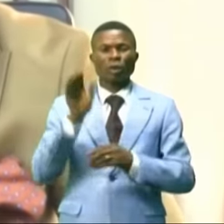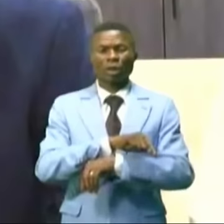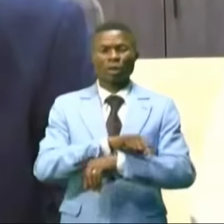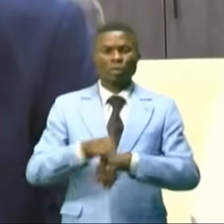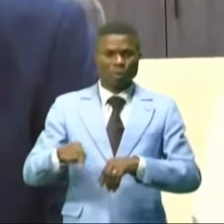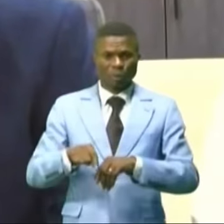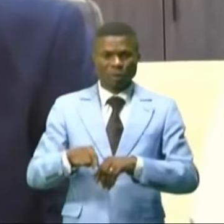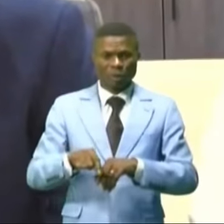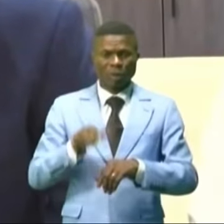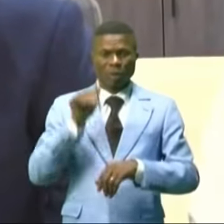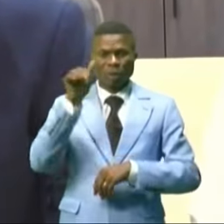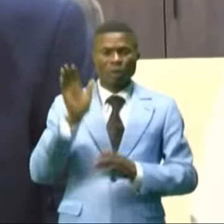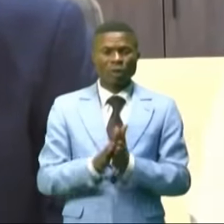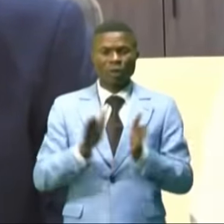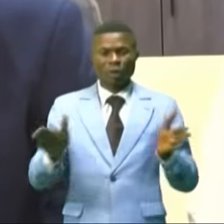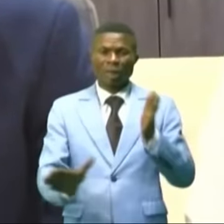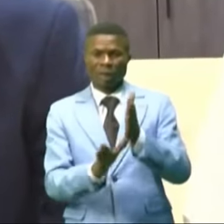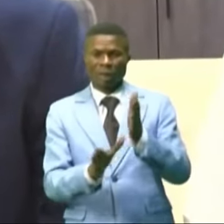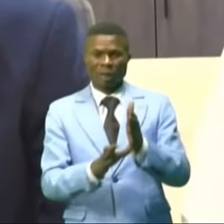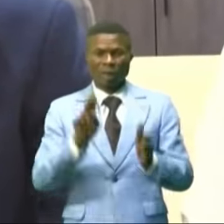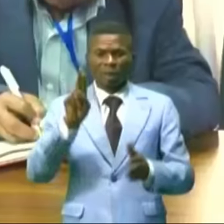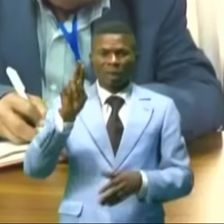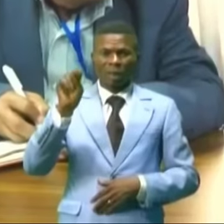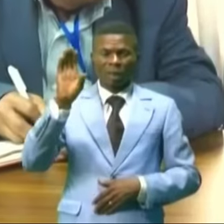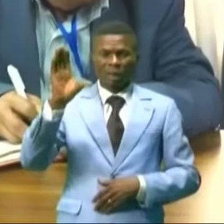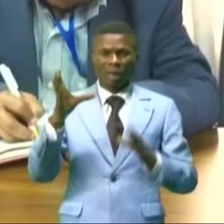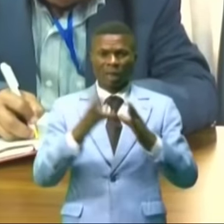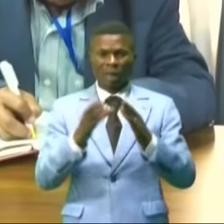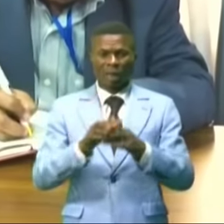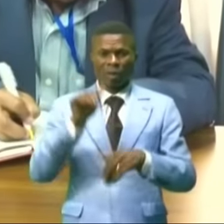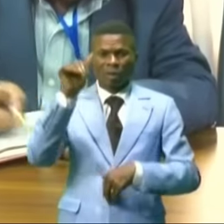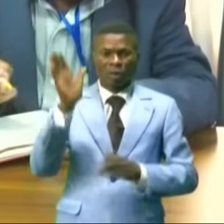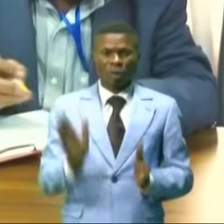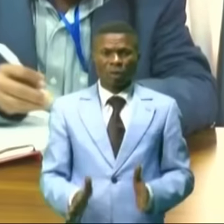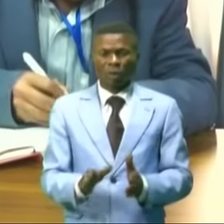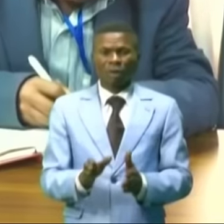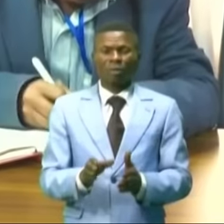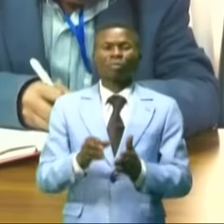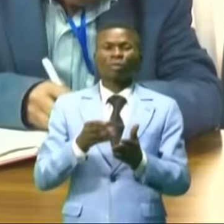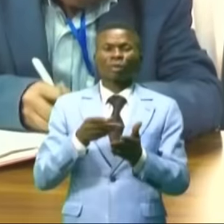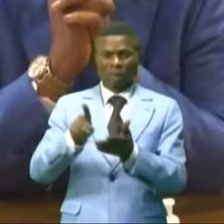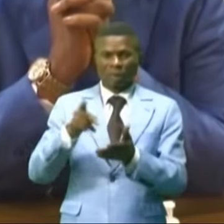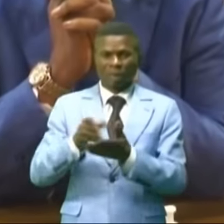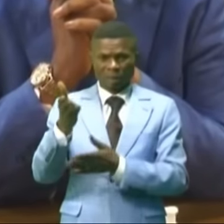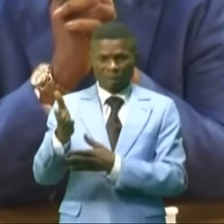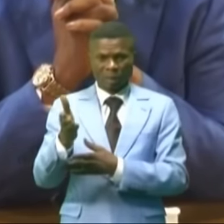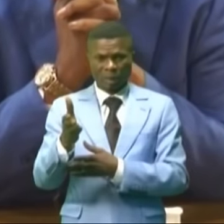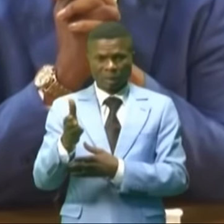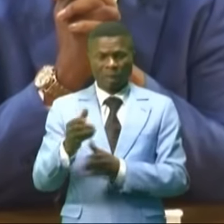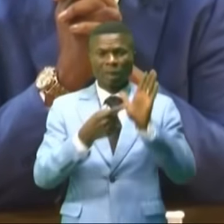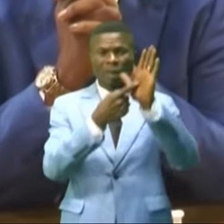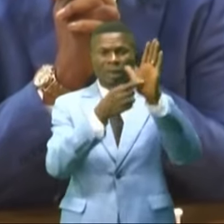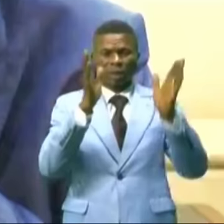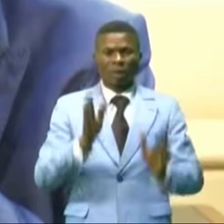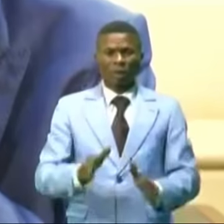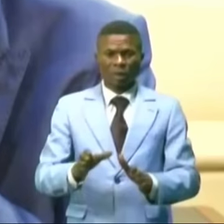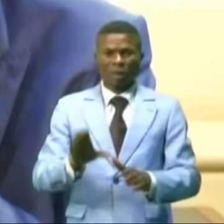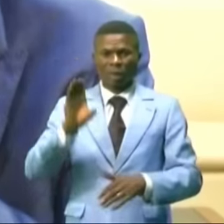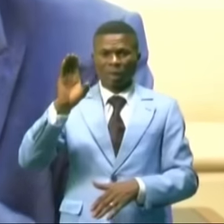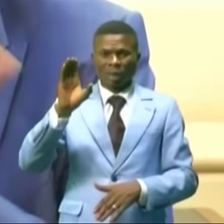cabinet, le directeur général adjoint de la RTNC accompagné du directeur de la redevance, aussi le représentant de